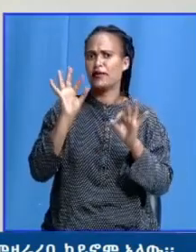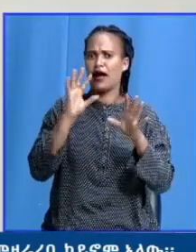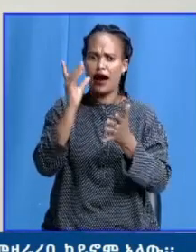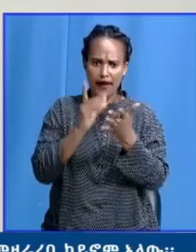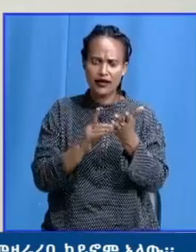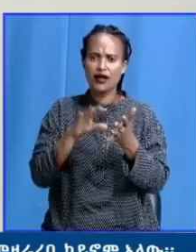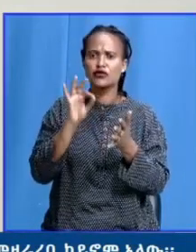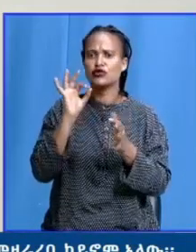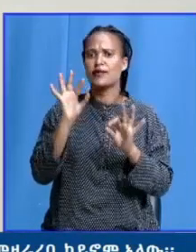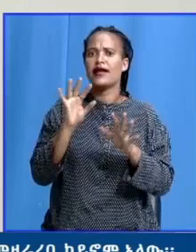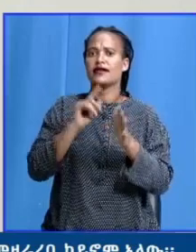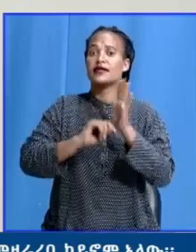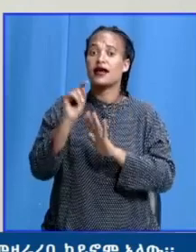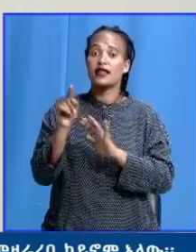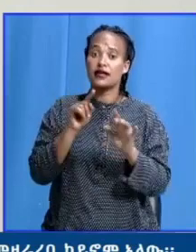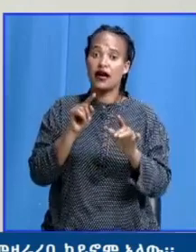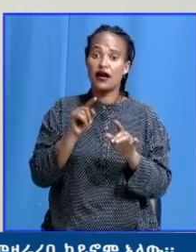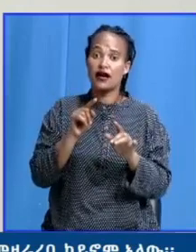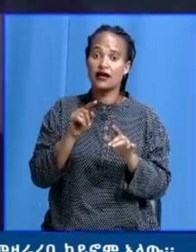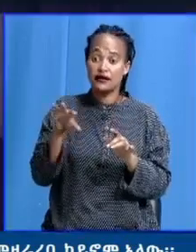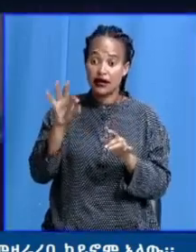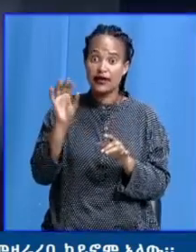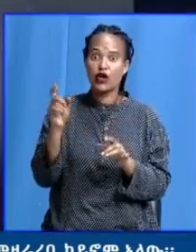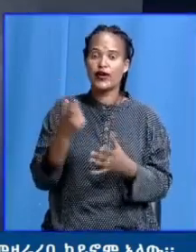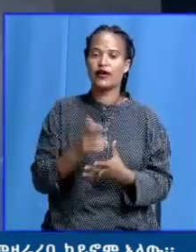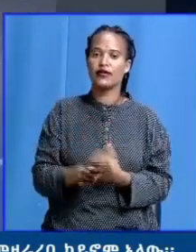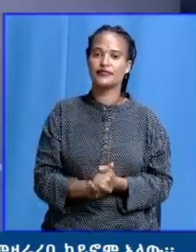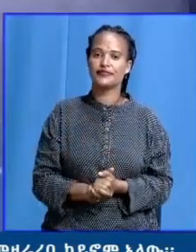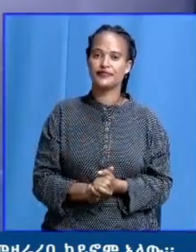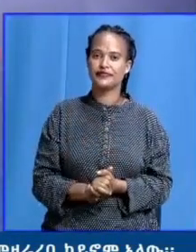ካርታ እውን ክትህሉ የብላን ትግራይ እንተደኣ ከተድሚየና ኮይና ንጉ